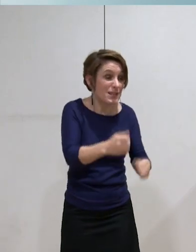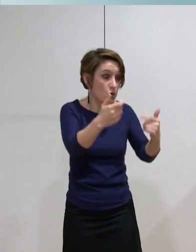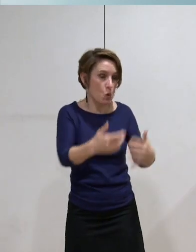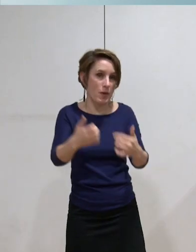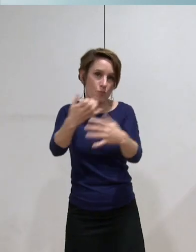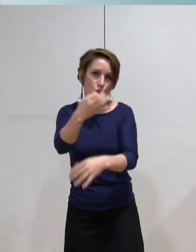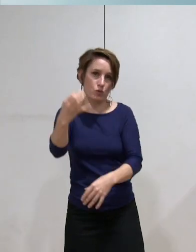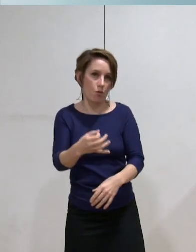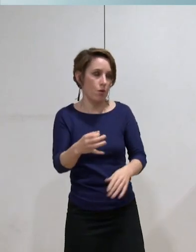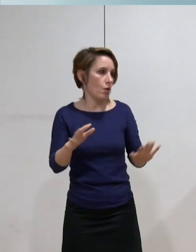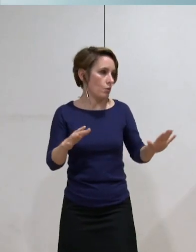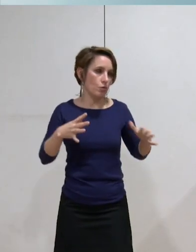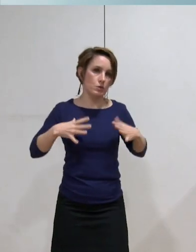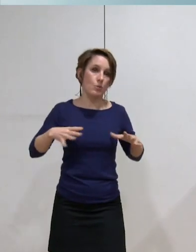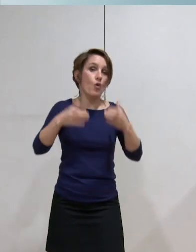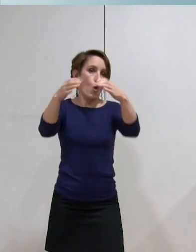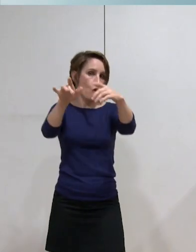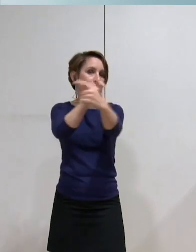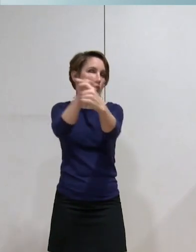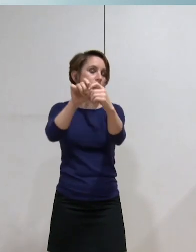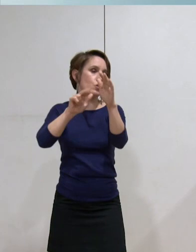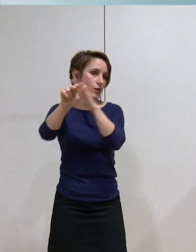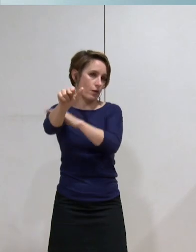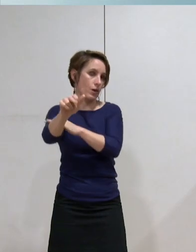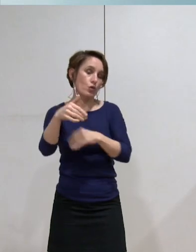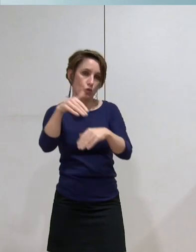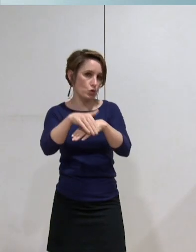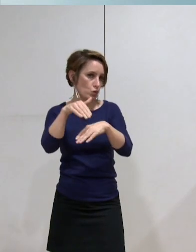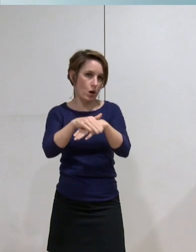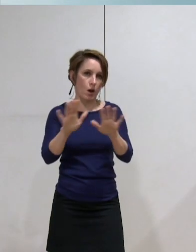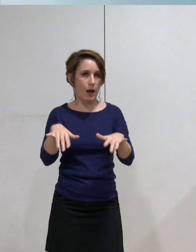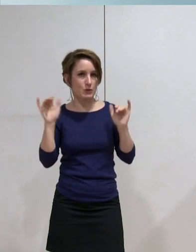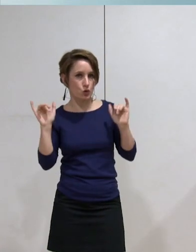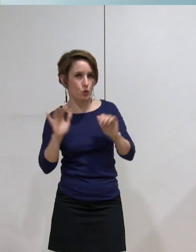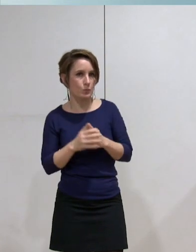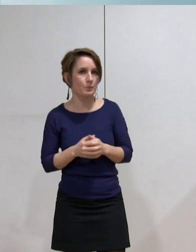se jouera en commission donc nous abstiendrons ce soir non et